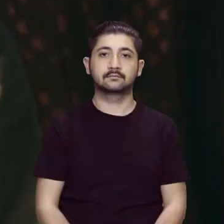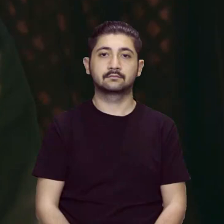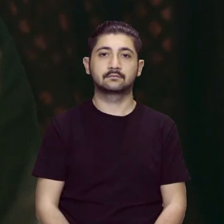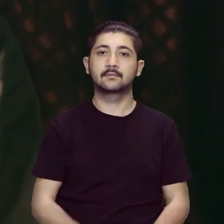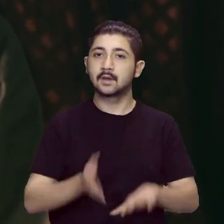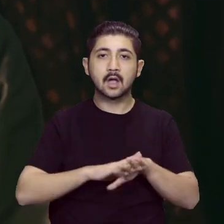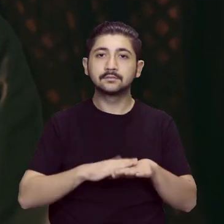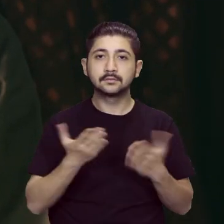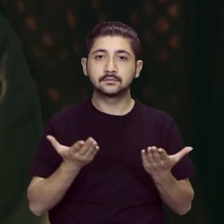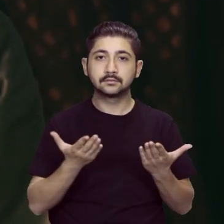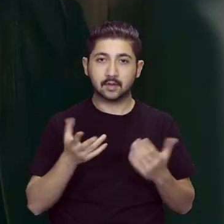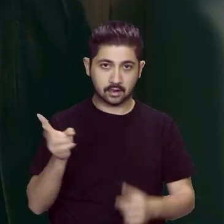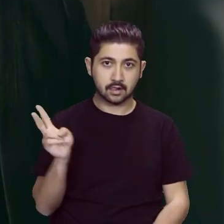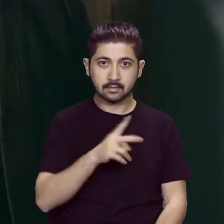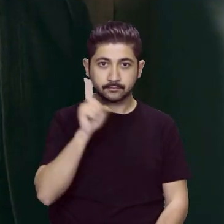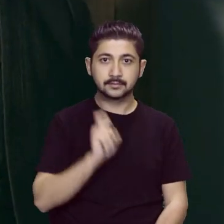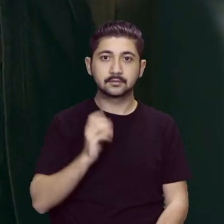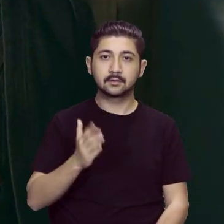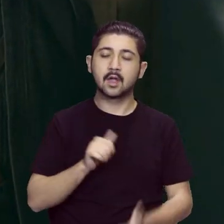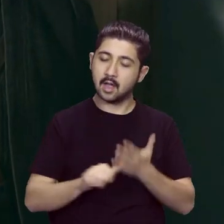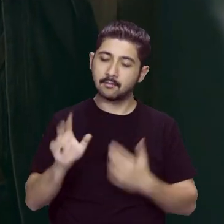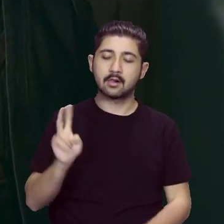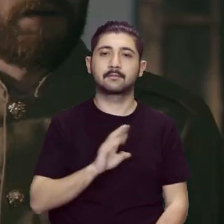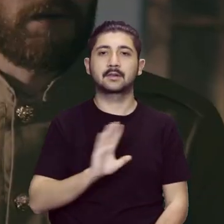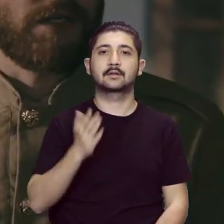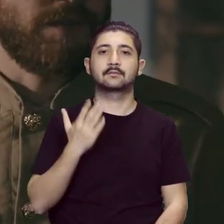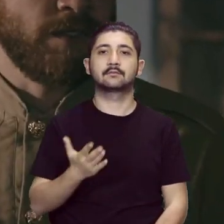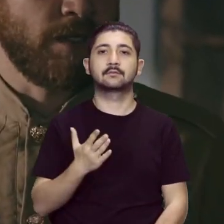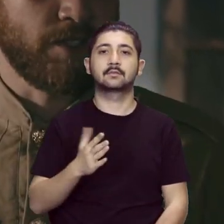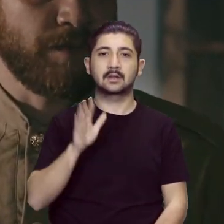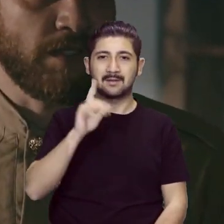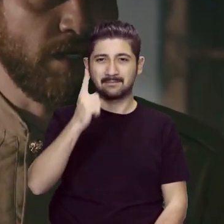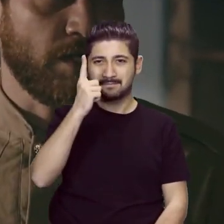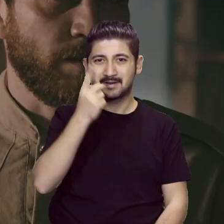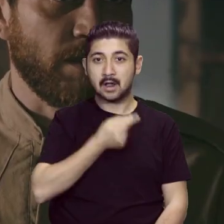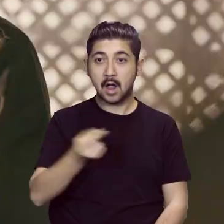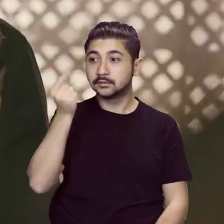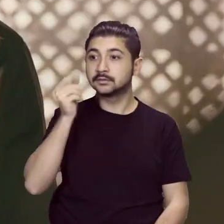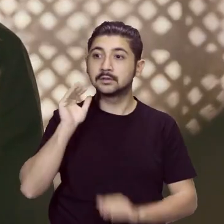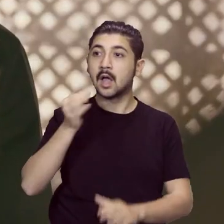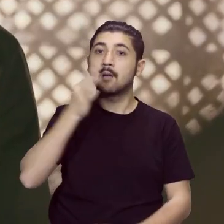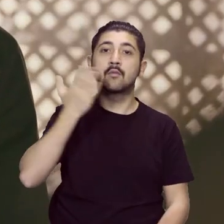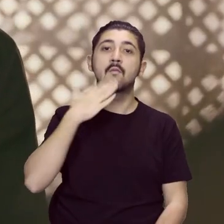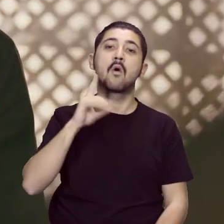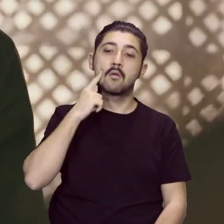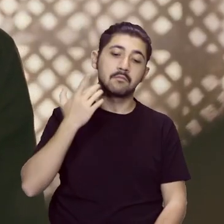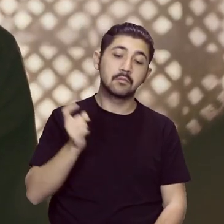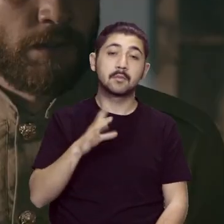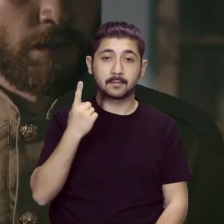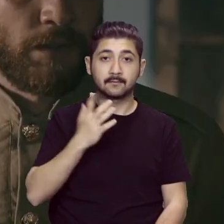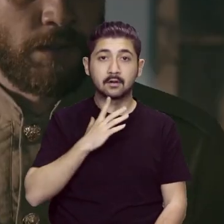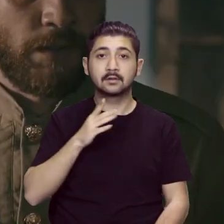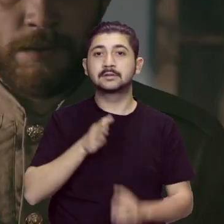Ne yaptınız? Hepsi öldü mü? Hepsini öldürdük. Tabii biri kaçıp destek çağırmadıysa.